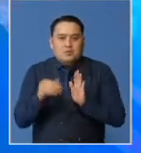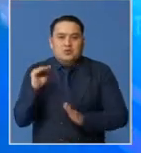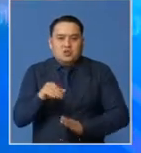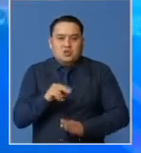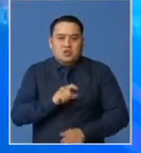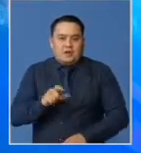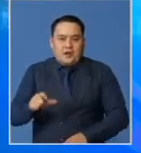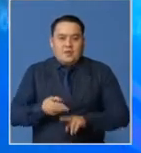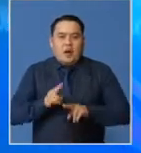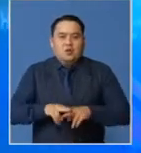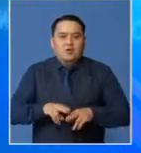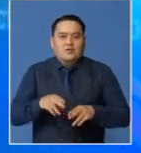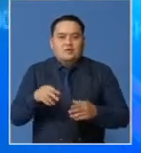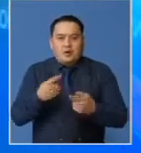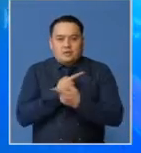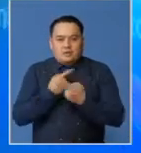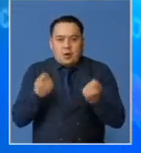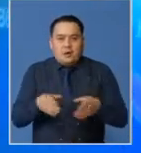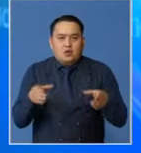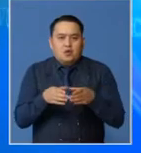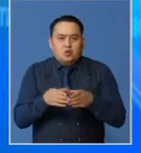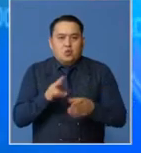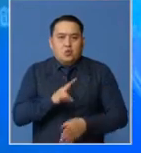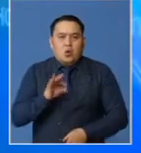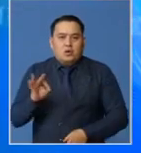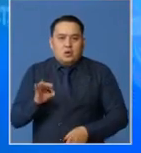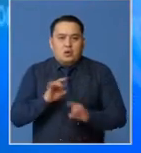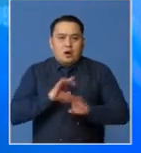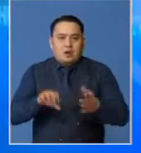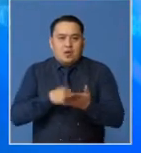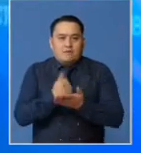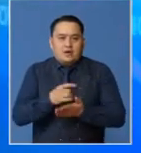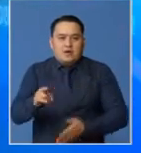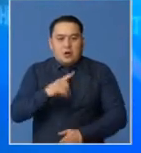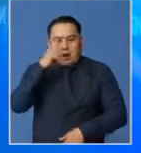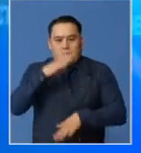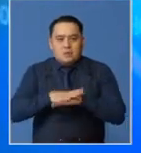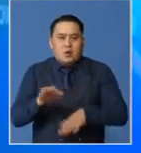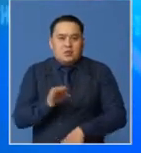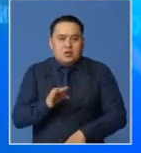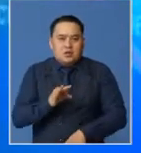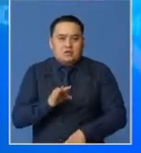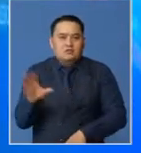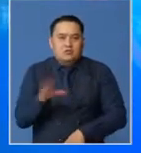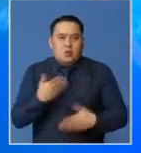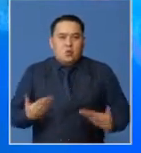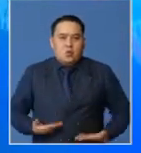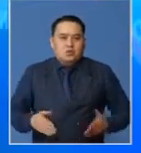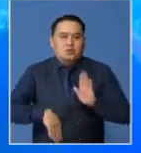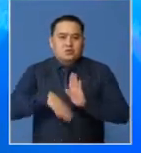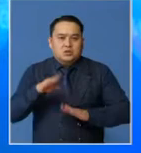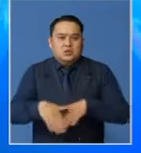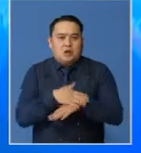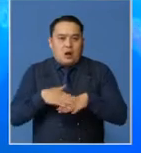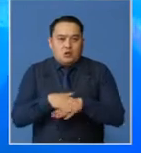тысяч человек. Такие данные в ходе встречи с партактивом Нур-Отана озвучил глава региона Амандык Баталов. В целом для улучшения жизни